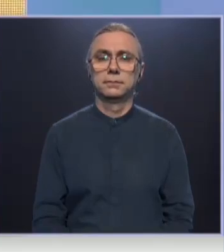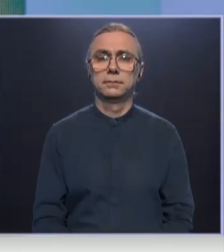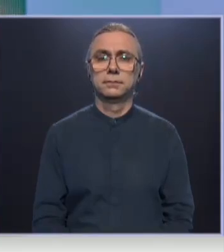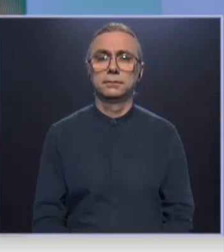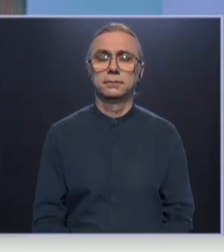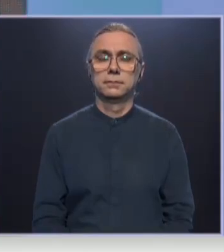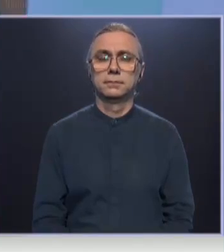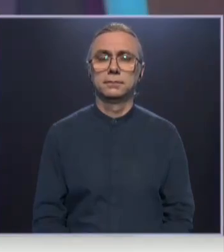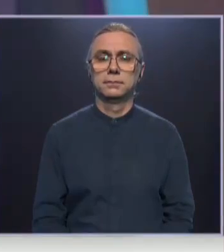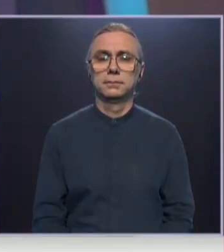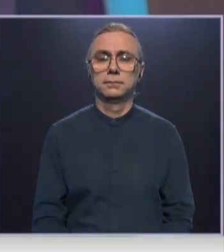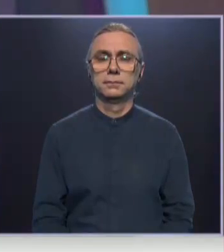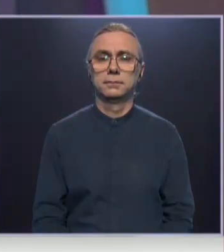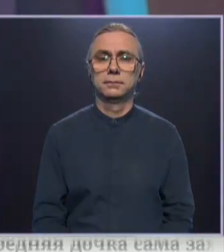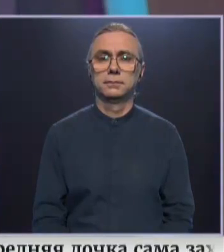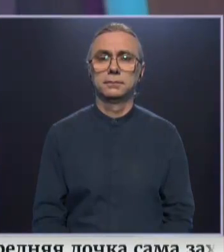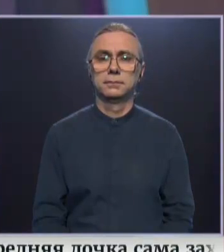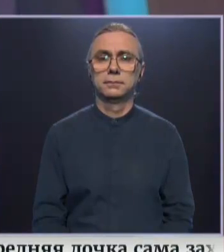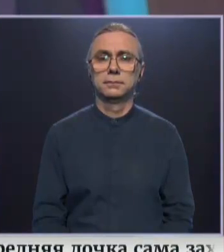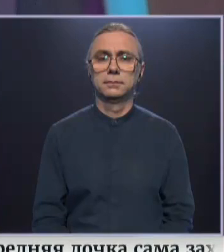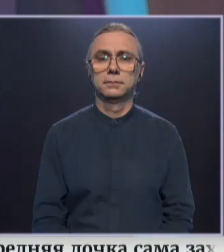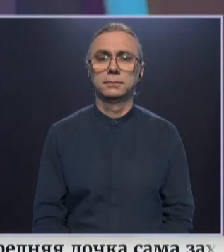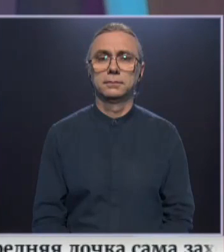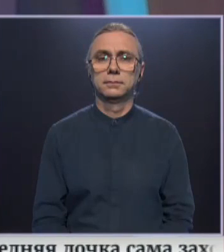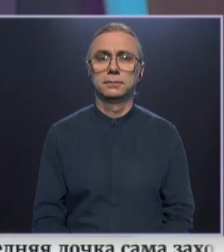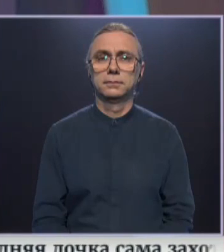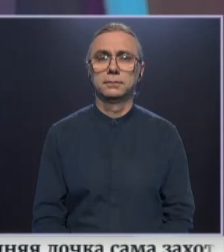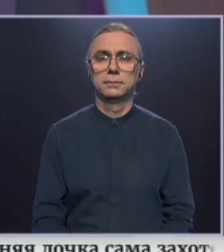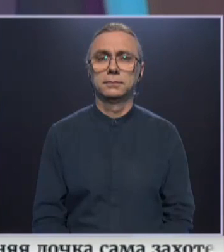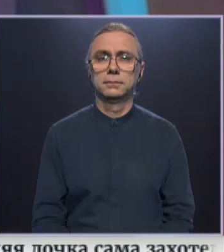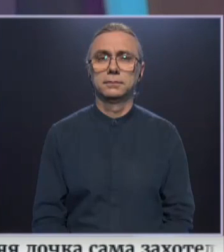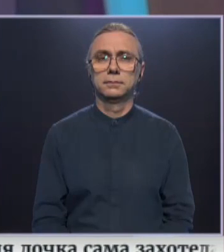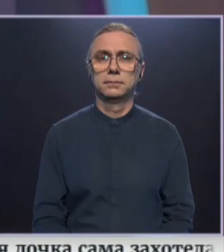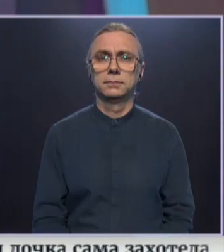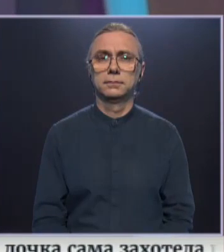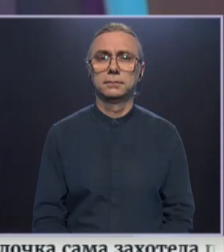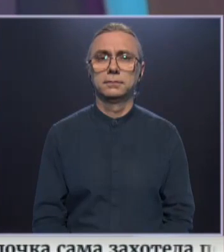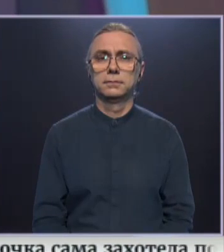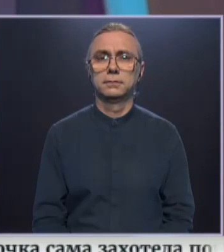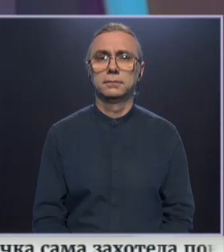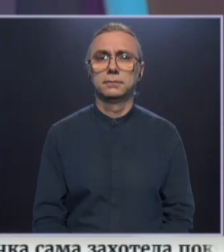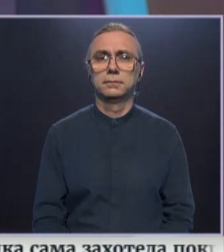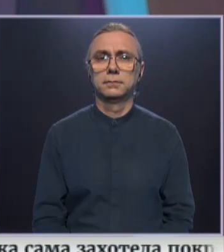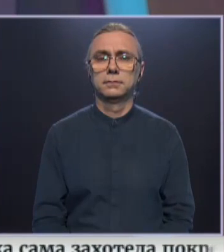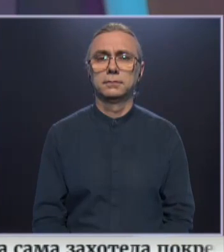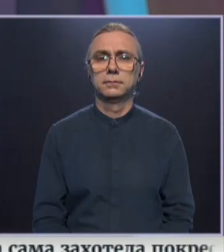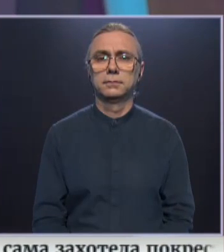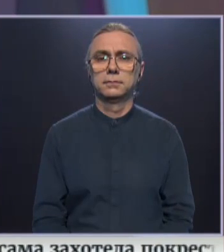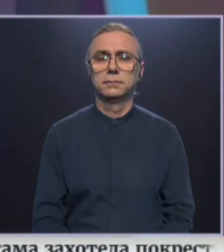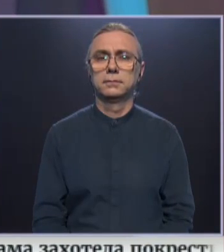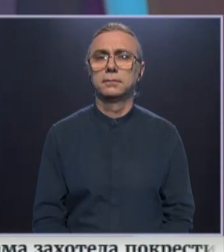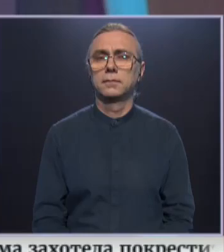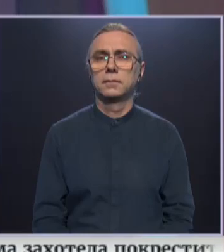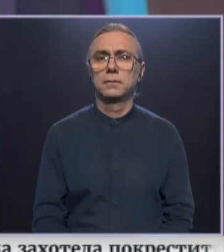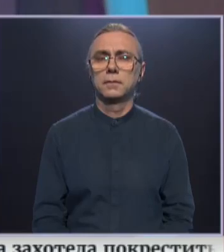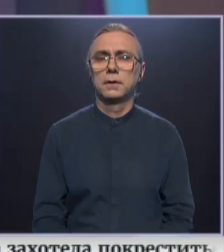Здравствуйте. У меня вот такой вопрос. Вот очень во всех передачах